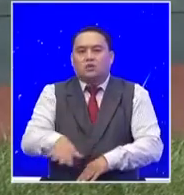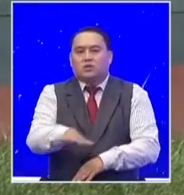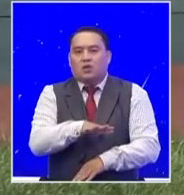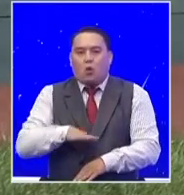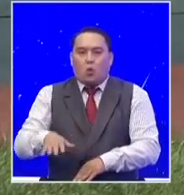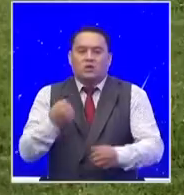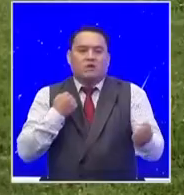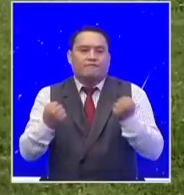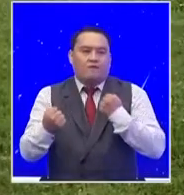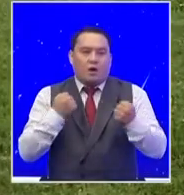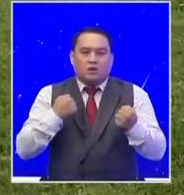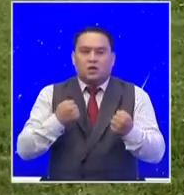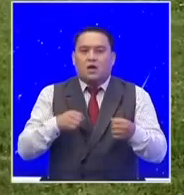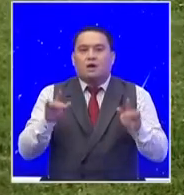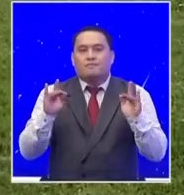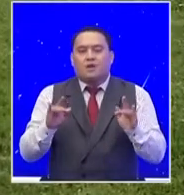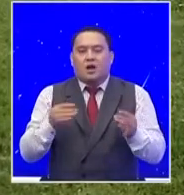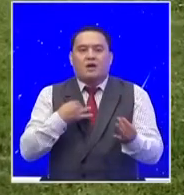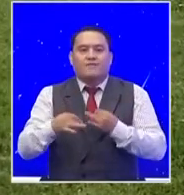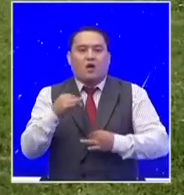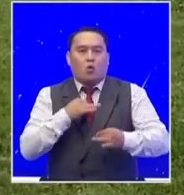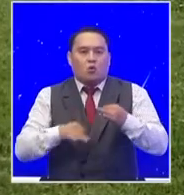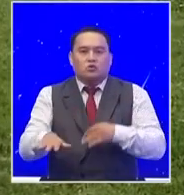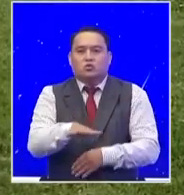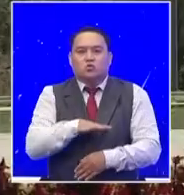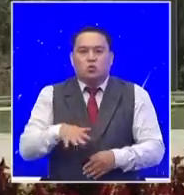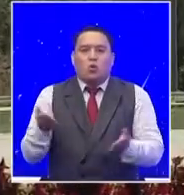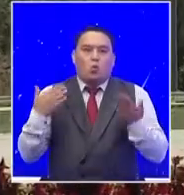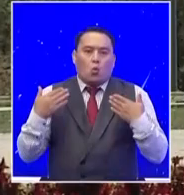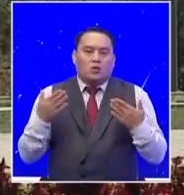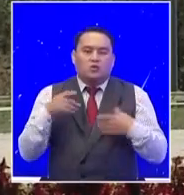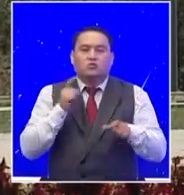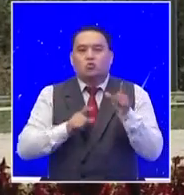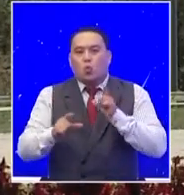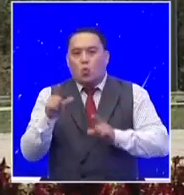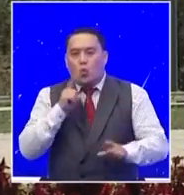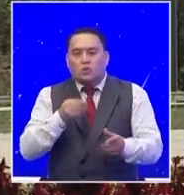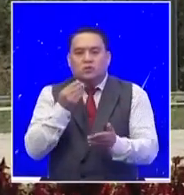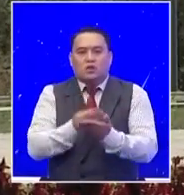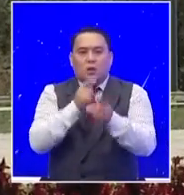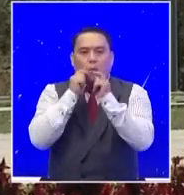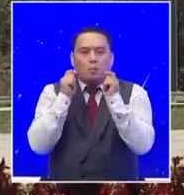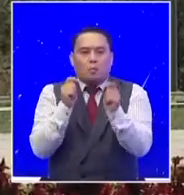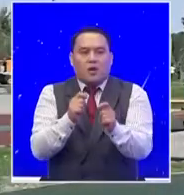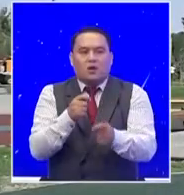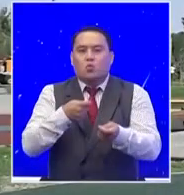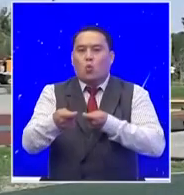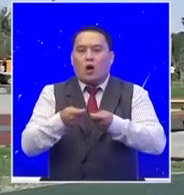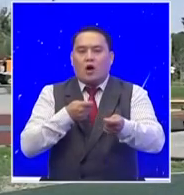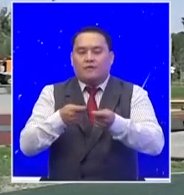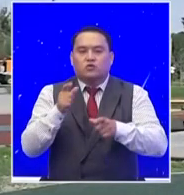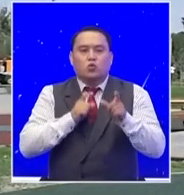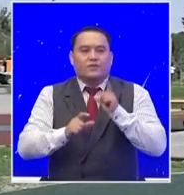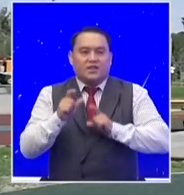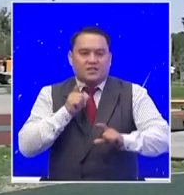имеется воркаут-площадки, беседки, открытый амфитеатр и зоны отдыха. Помимо студентов, столь ценный подарок высоко оценило руководство